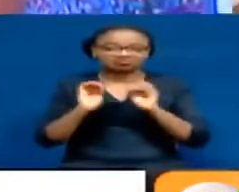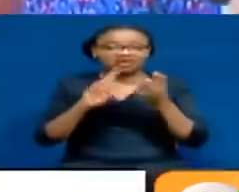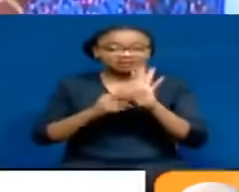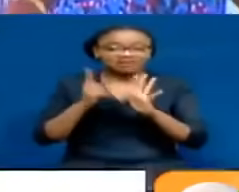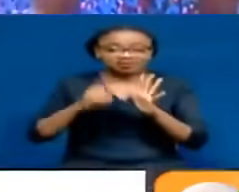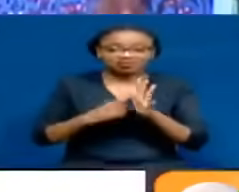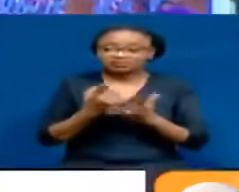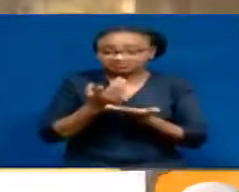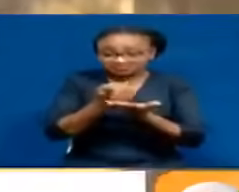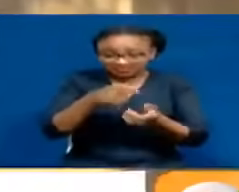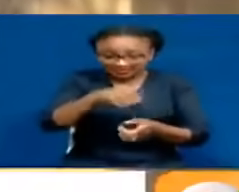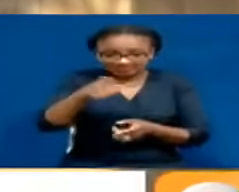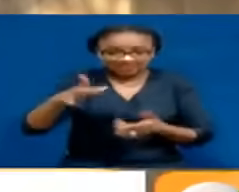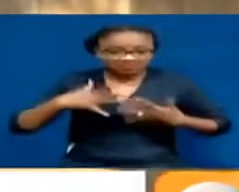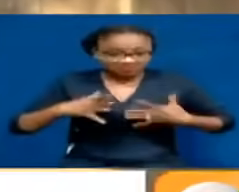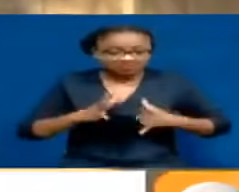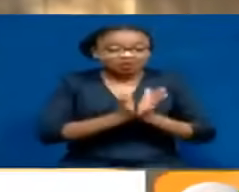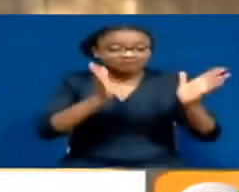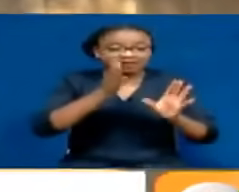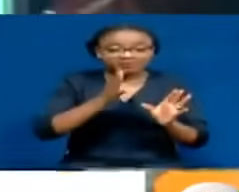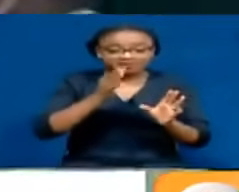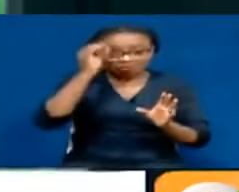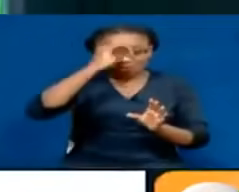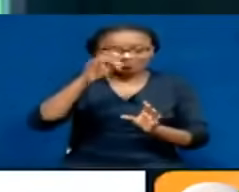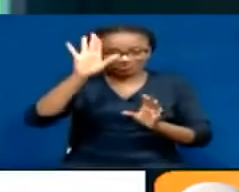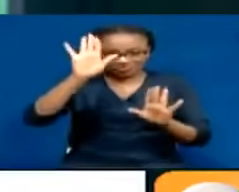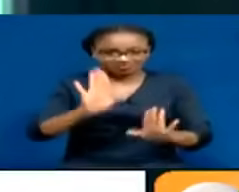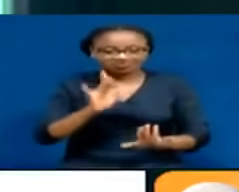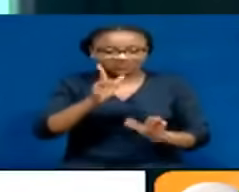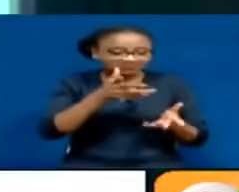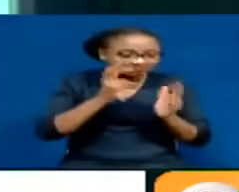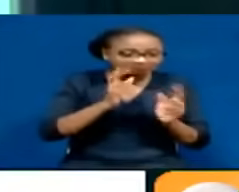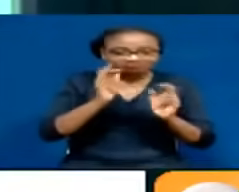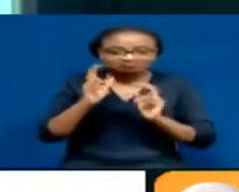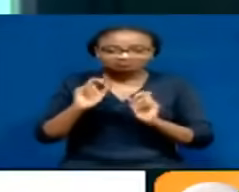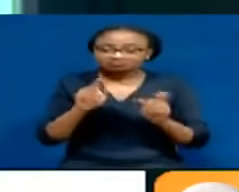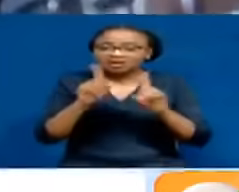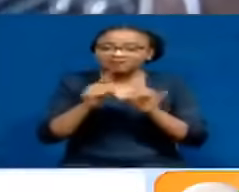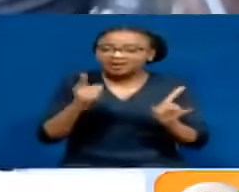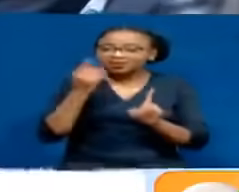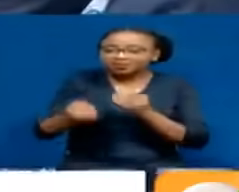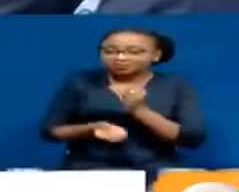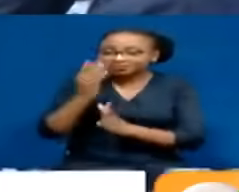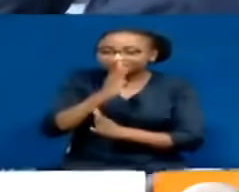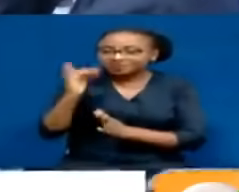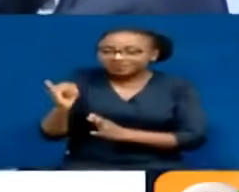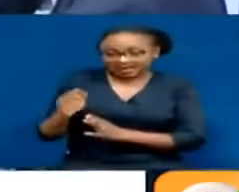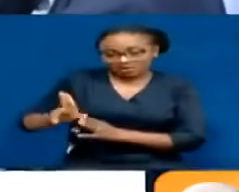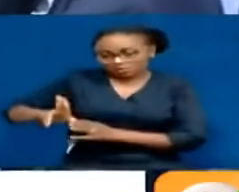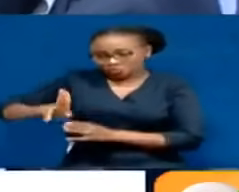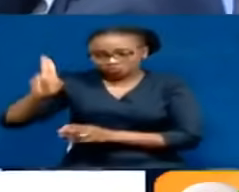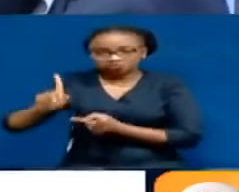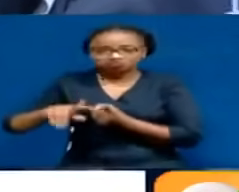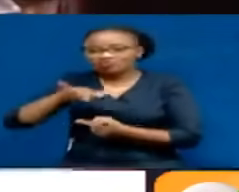inafaa kuanzishwa na wananchi. Kwa upande wake, kinara wa ODM Raila Odinga, ambaye alianzisha mchakato huo na Rais